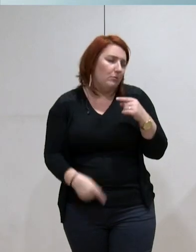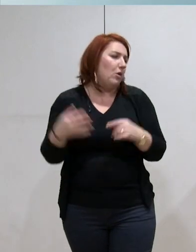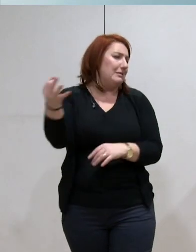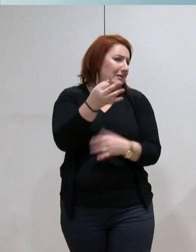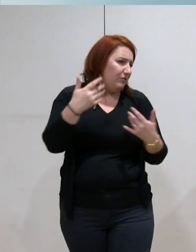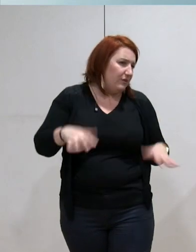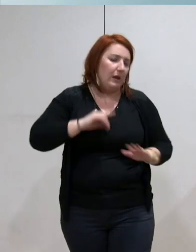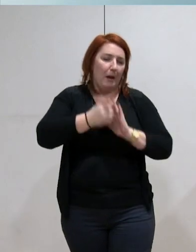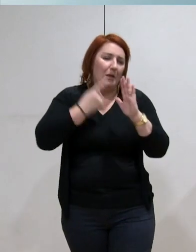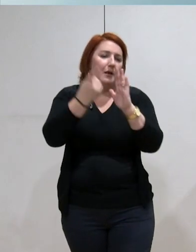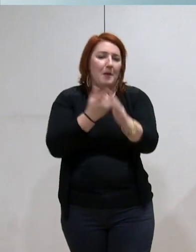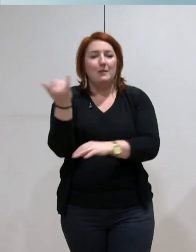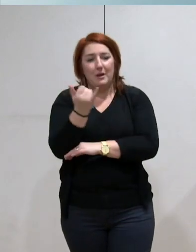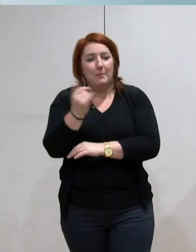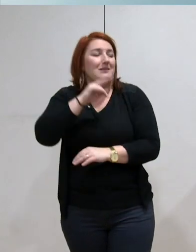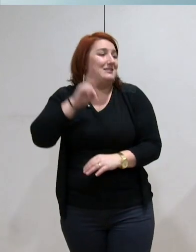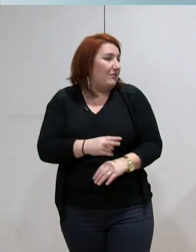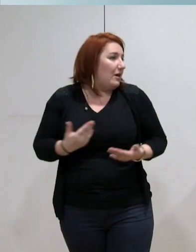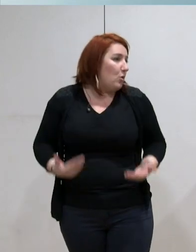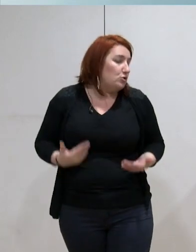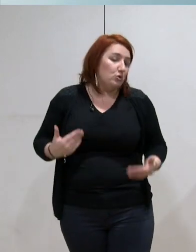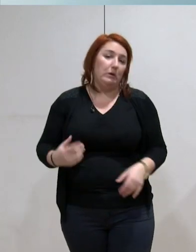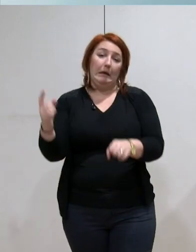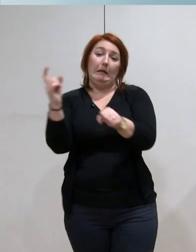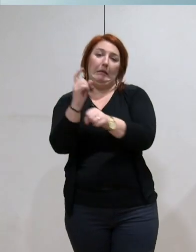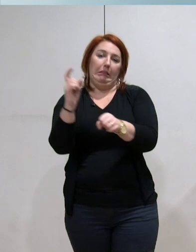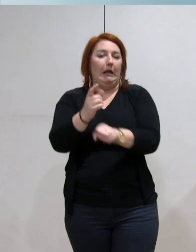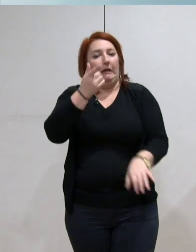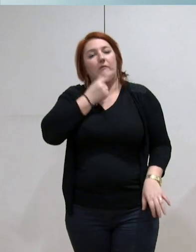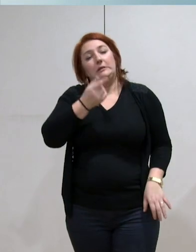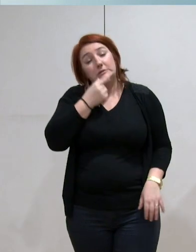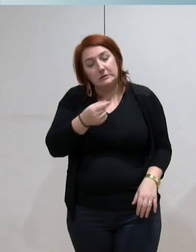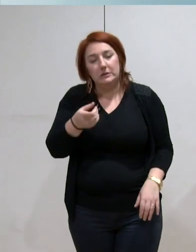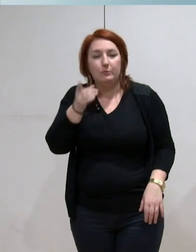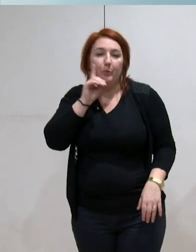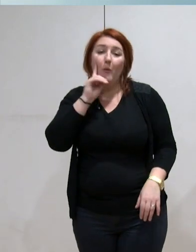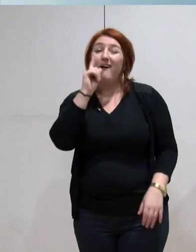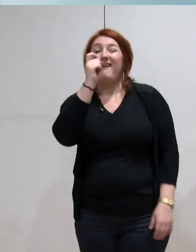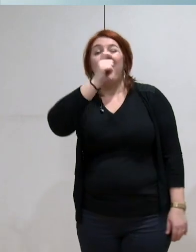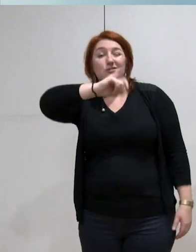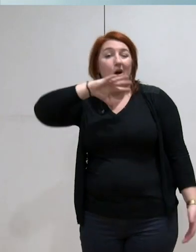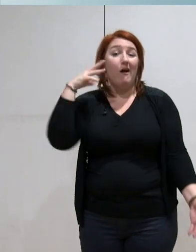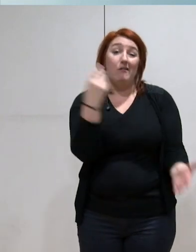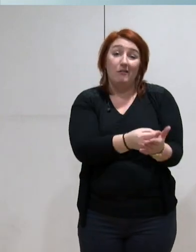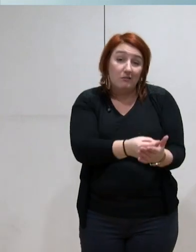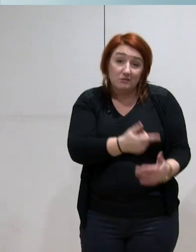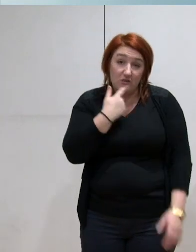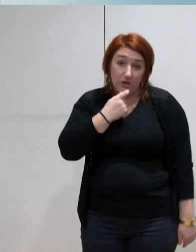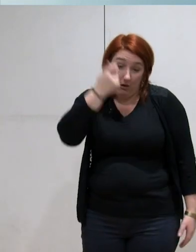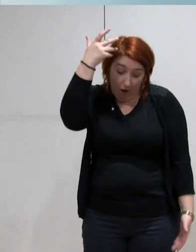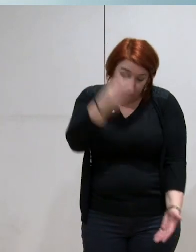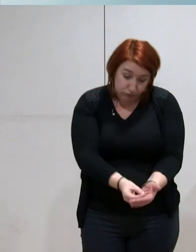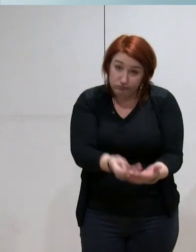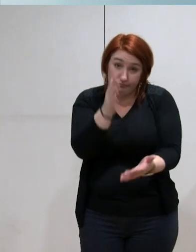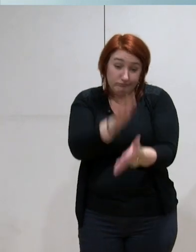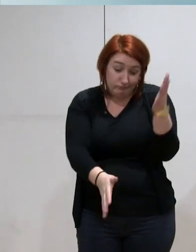vais donc pas y revenir c'est vrai que ça devient aujourd'hui une critique un peu facile parce que quand on a plus d'argent on a plus d'argent je pense